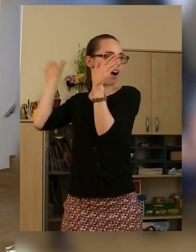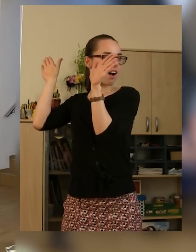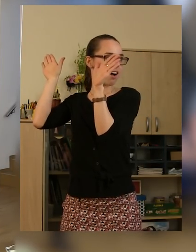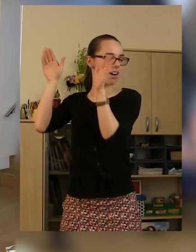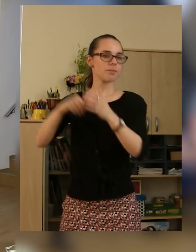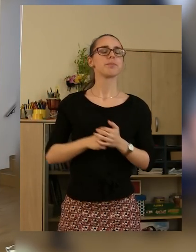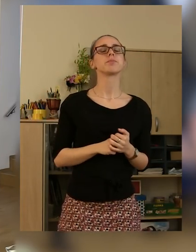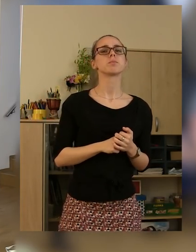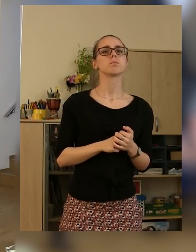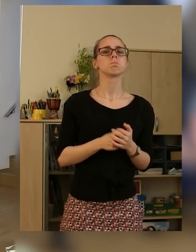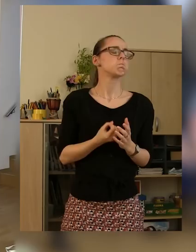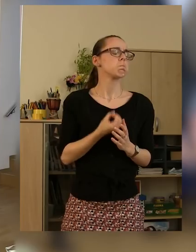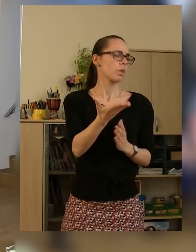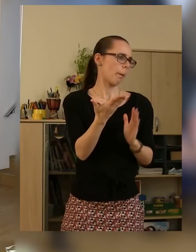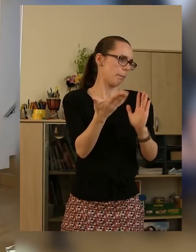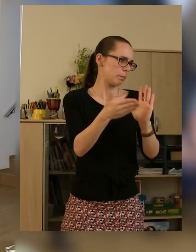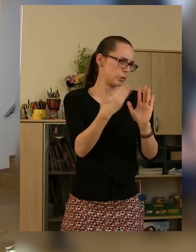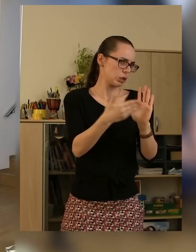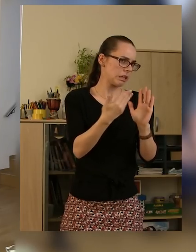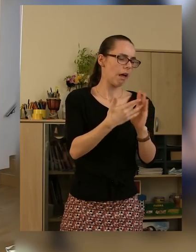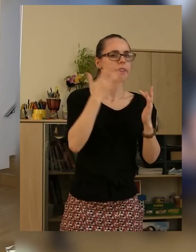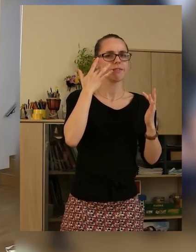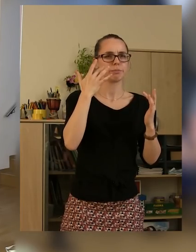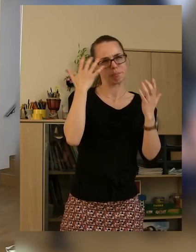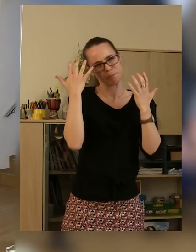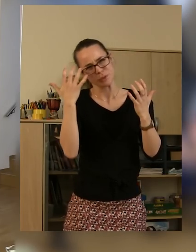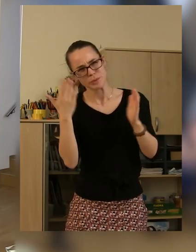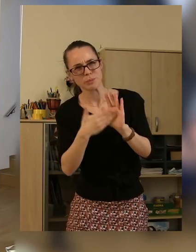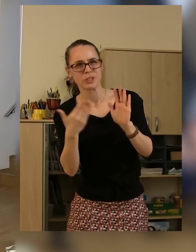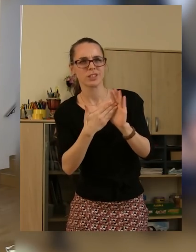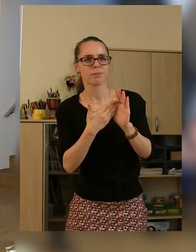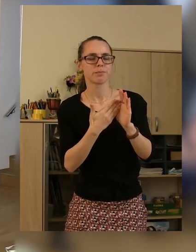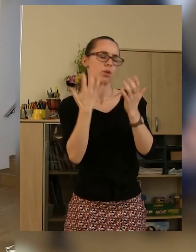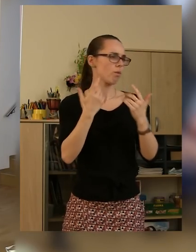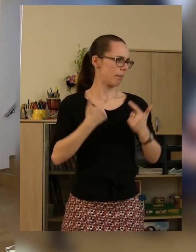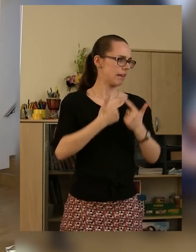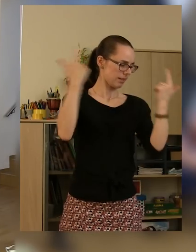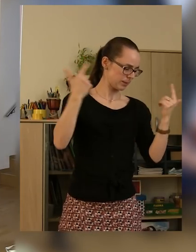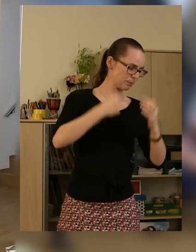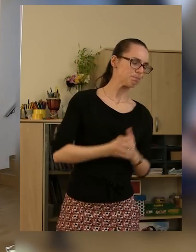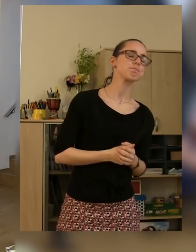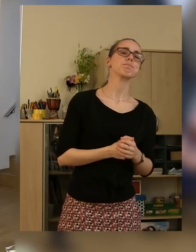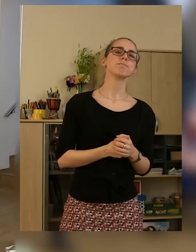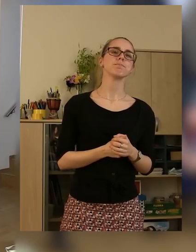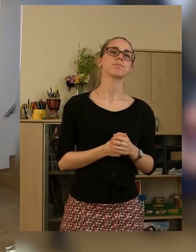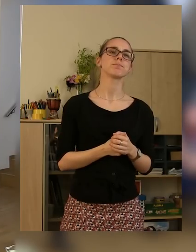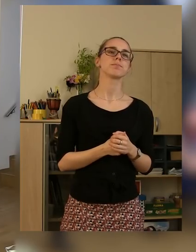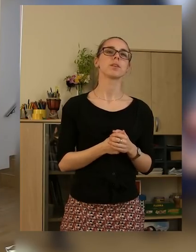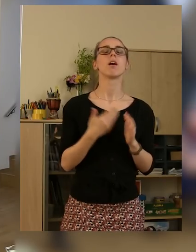Já teď uvedu příklad. Doufám, že nebude vám připadat jako nesmyslný. Je člověk